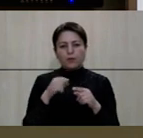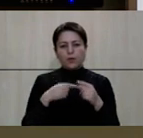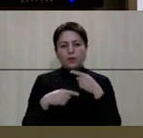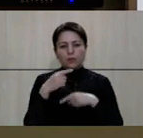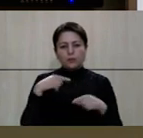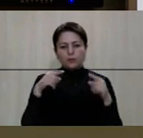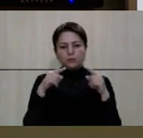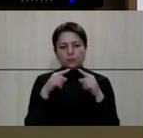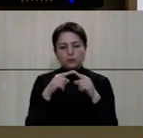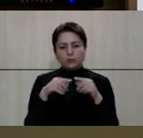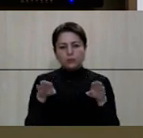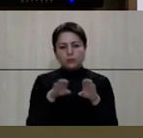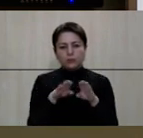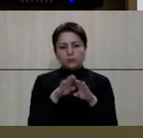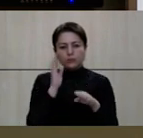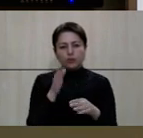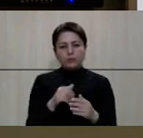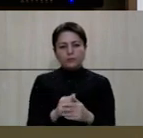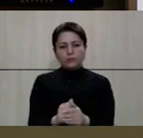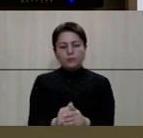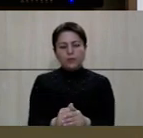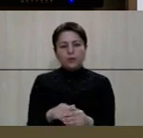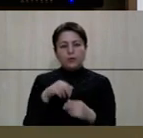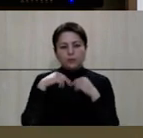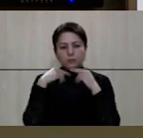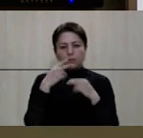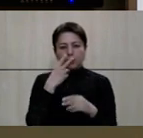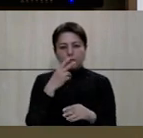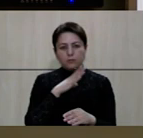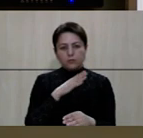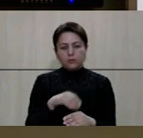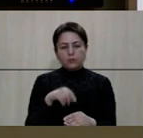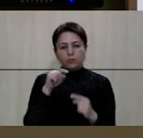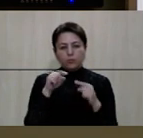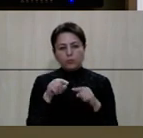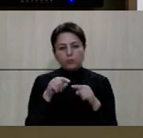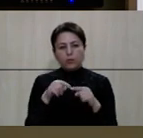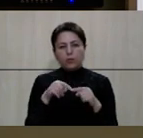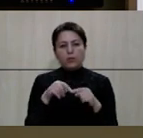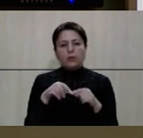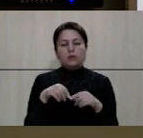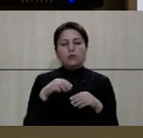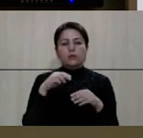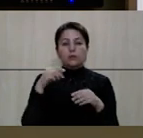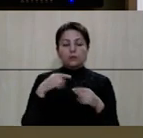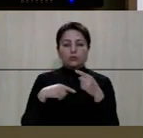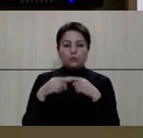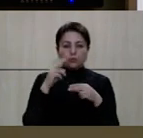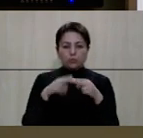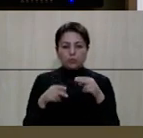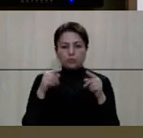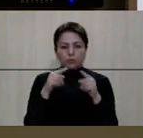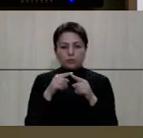burchagi o'zaro teng bo'ladi. E'tibor berib ko'rsangiz, buni tushish burchagi va qaytish burchagi